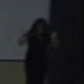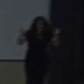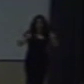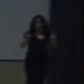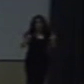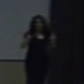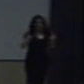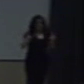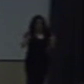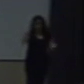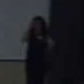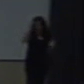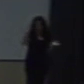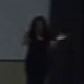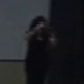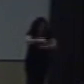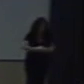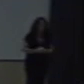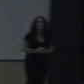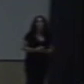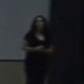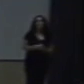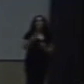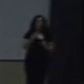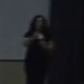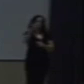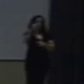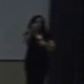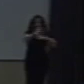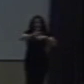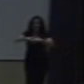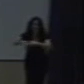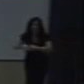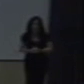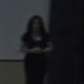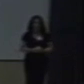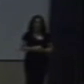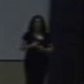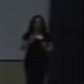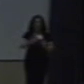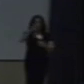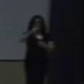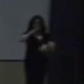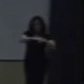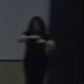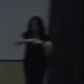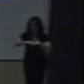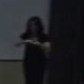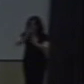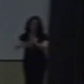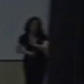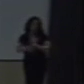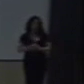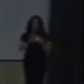amb més rigor del que informem, i la veritat és que l'estudi és molt interessant perquè els ciutadans